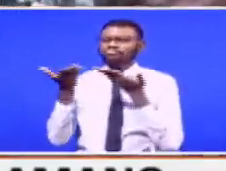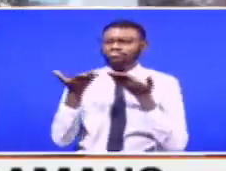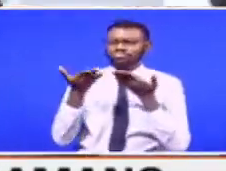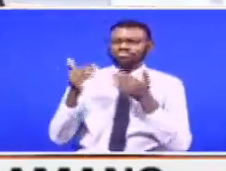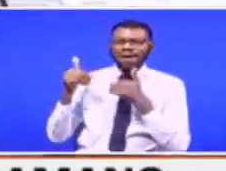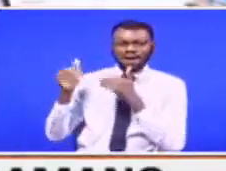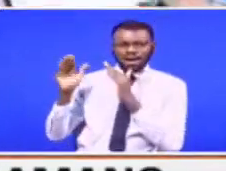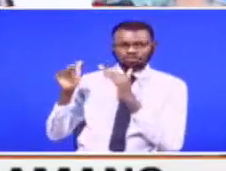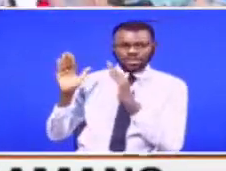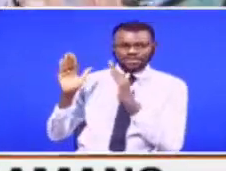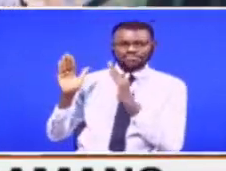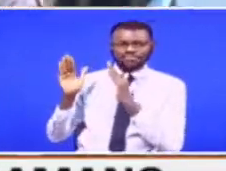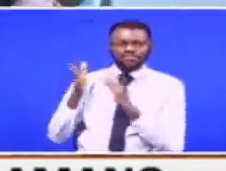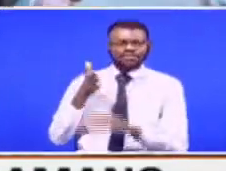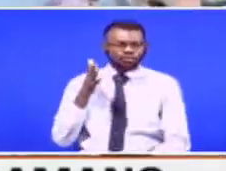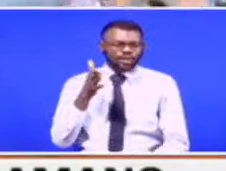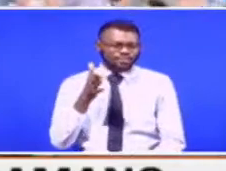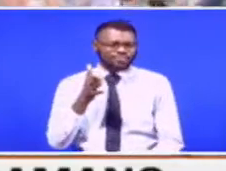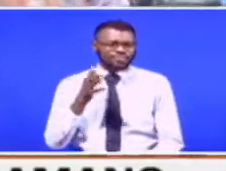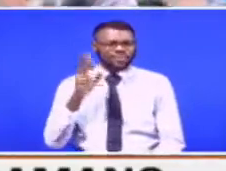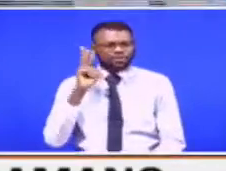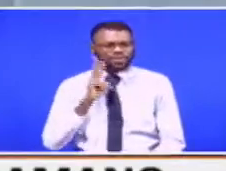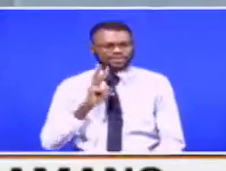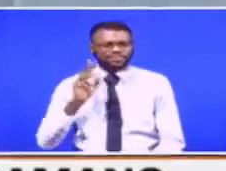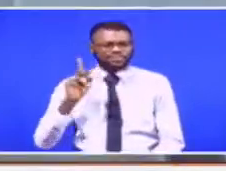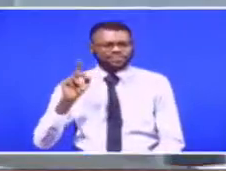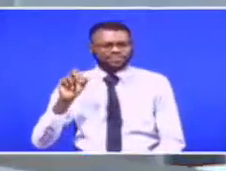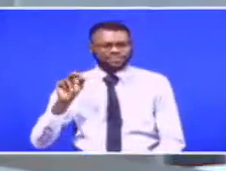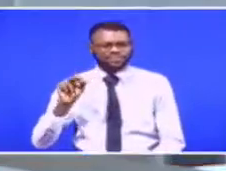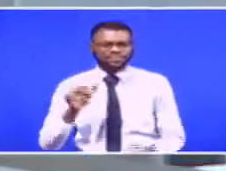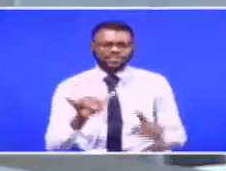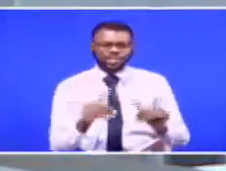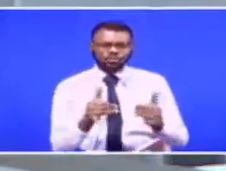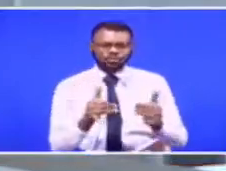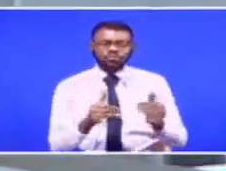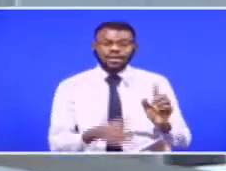Willy Lusige, KTN News, Nairobi. Na familia zili